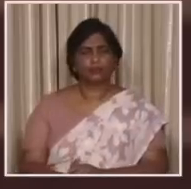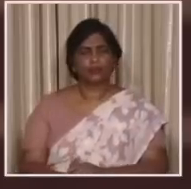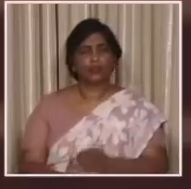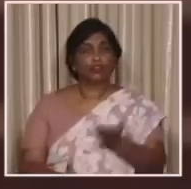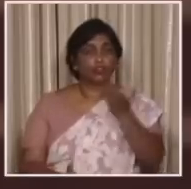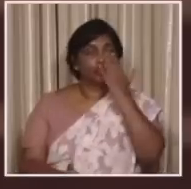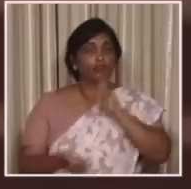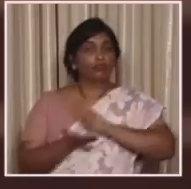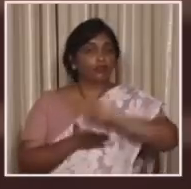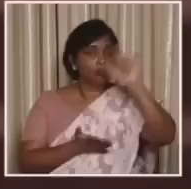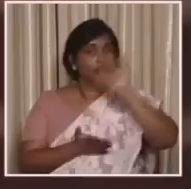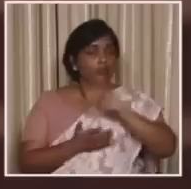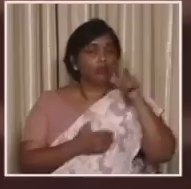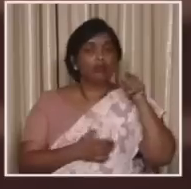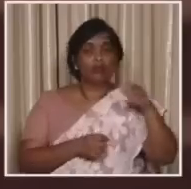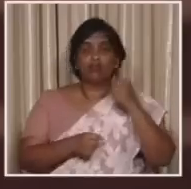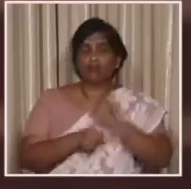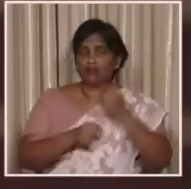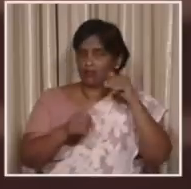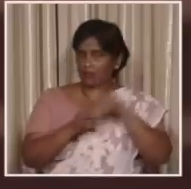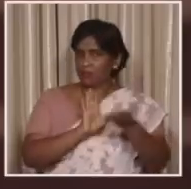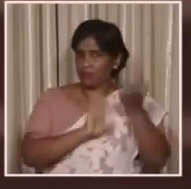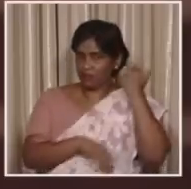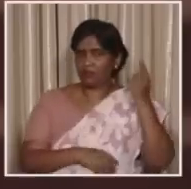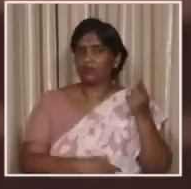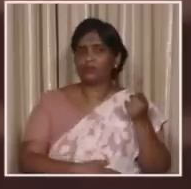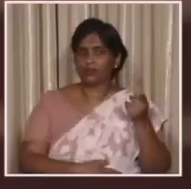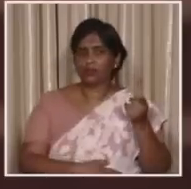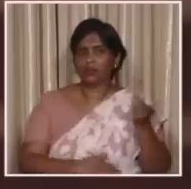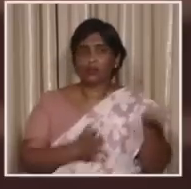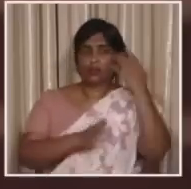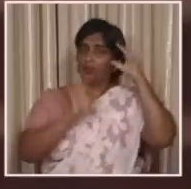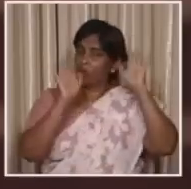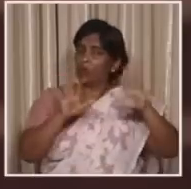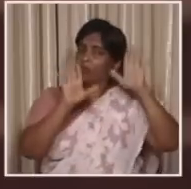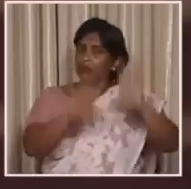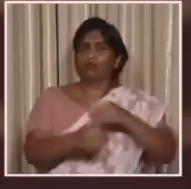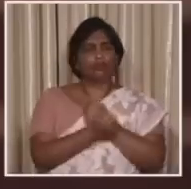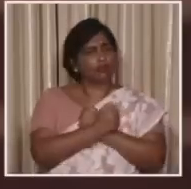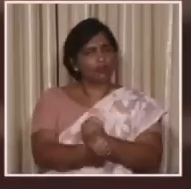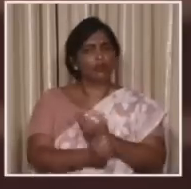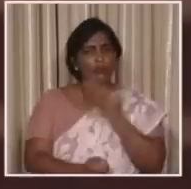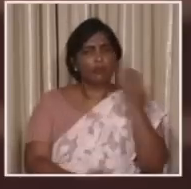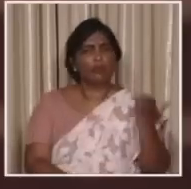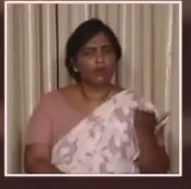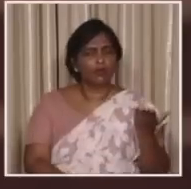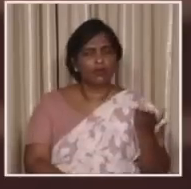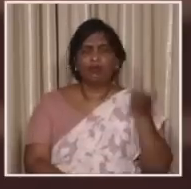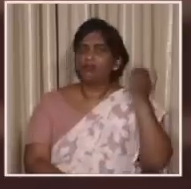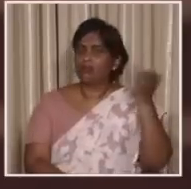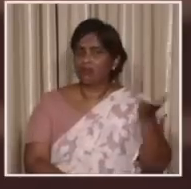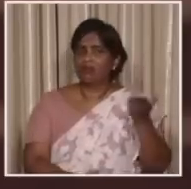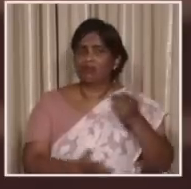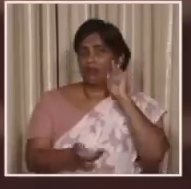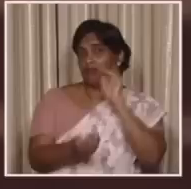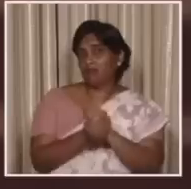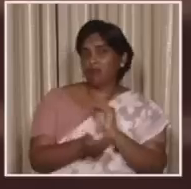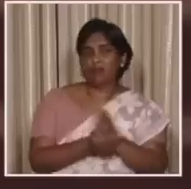සාකිකාරෝ රට යනවා නම් ඔබතුමාලගේ ආණ්ඩුවක් ඒ කාලේ තිබුණා උන්ට යන්න නොදී උන් අත්අඩංගුවට ගන්න තිබ්බනේ. ඔබතුමාලව නෑ